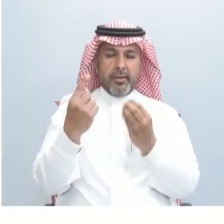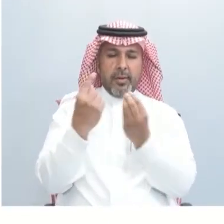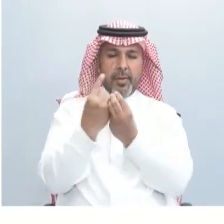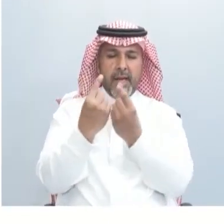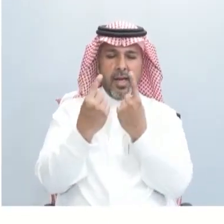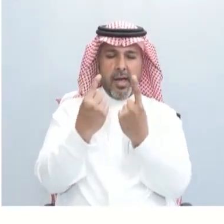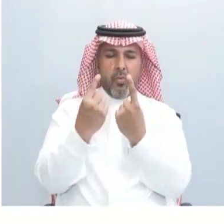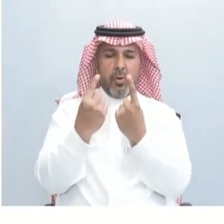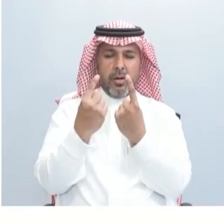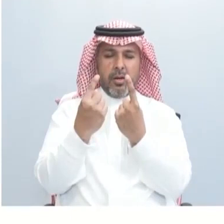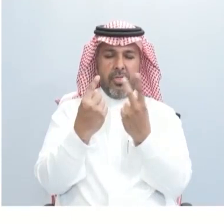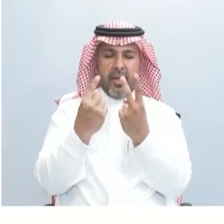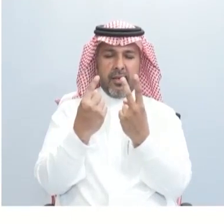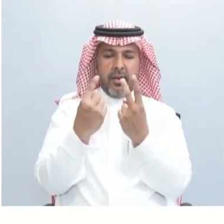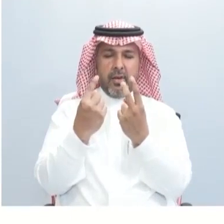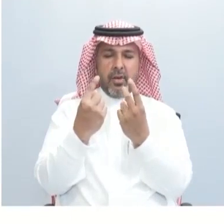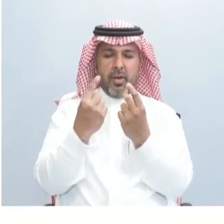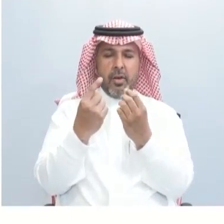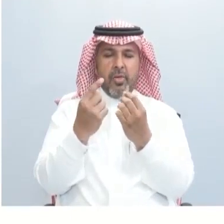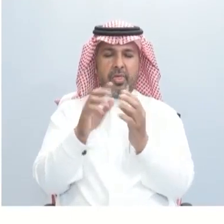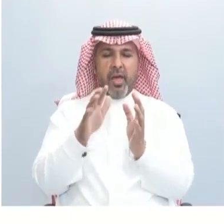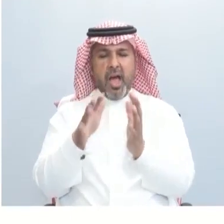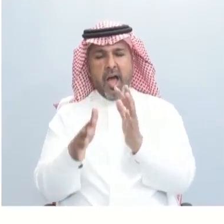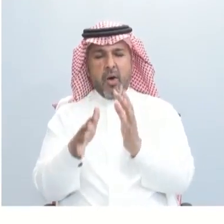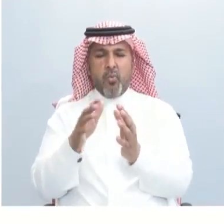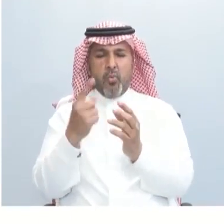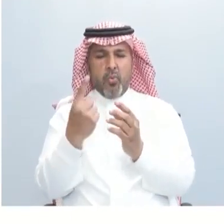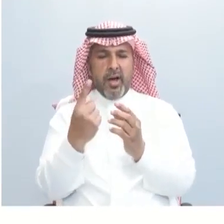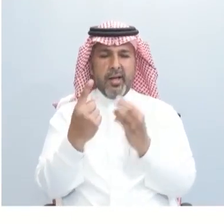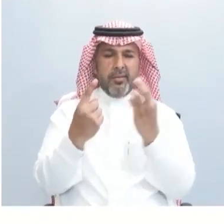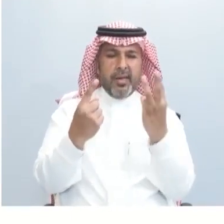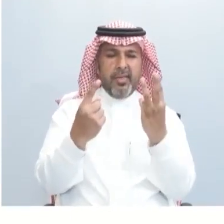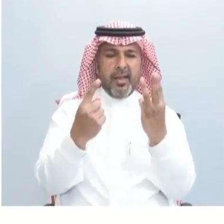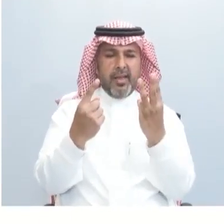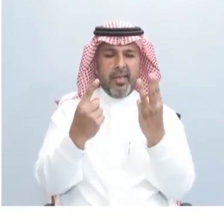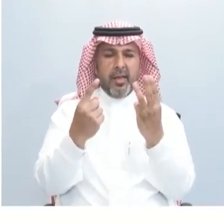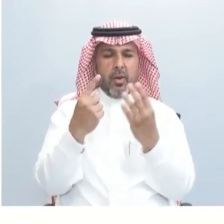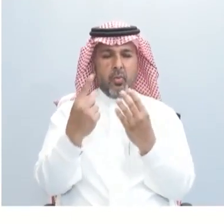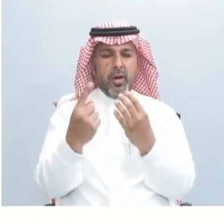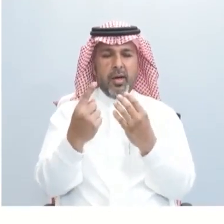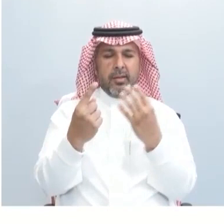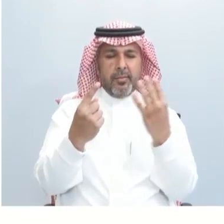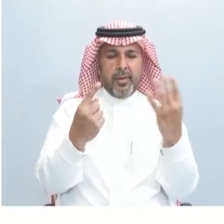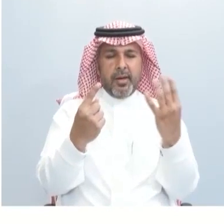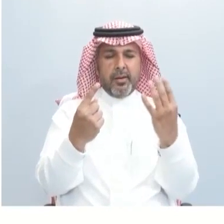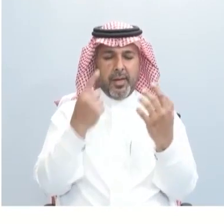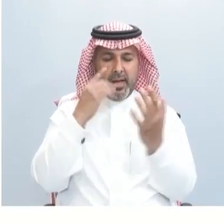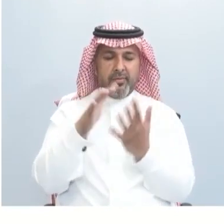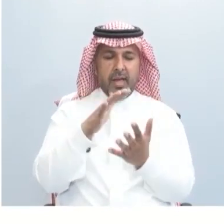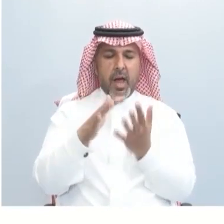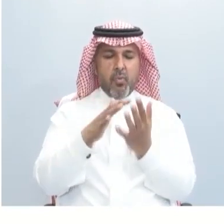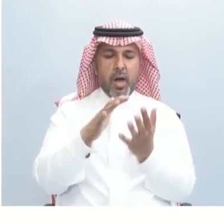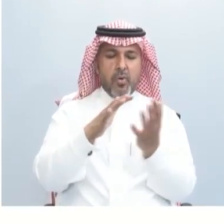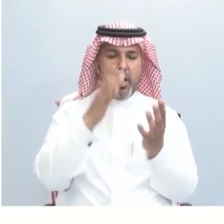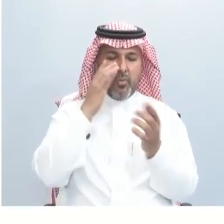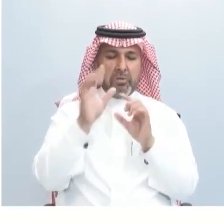ايضا الاولى مع الخامسه هذه اربع طرق ايضا اللي هي الثانيه مع الثالثه الثانيه مع